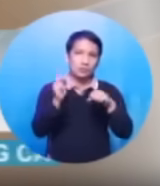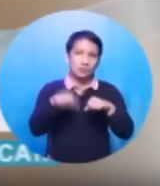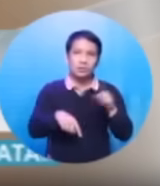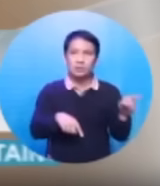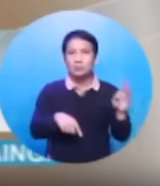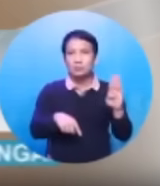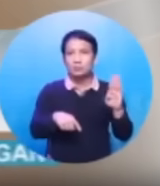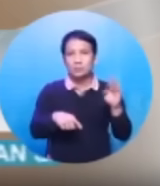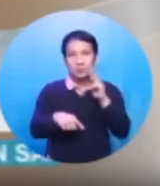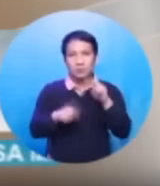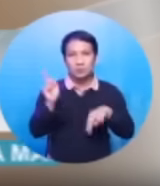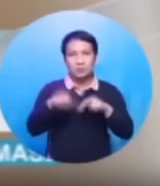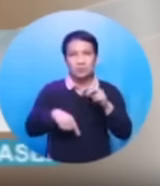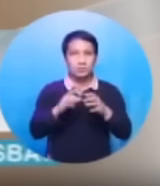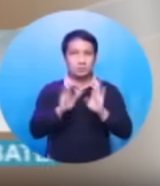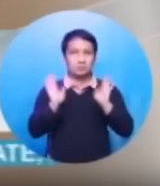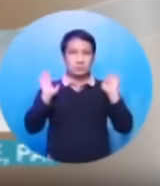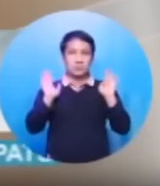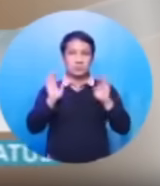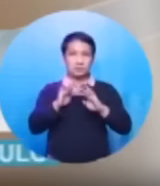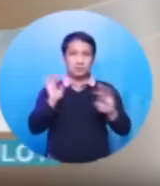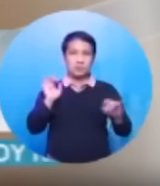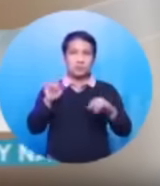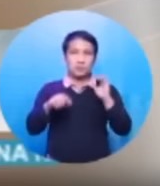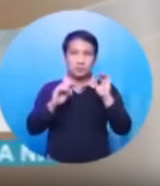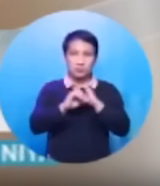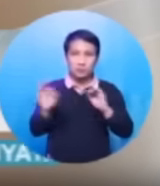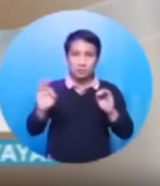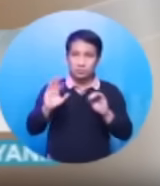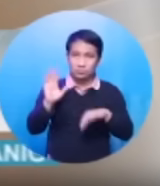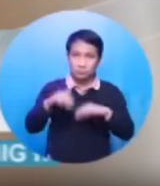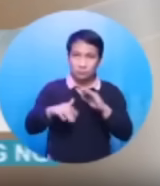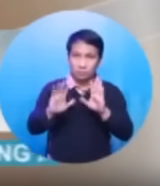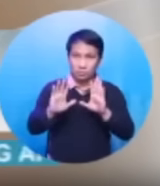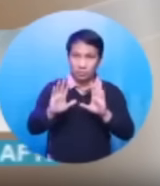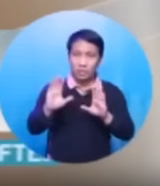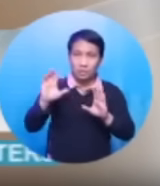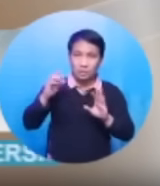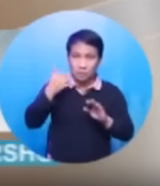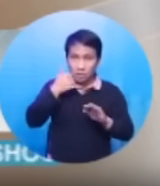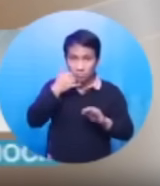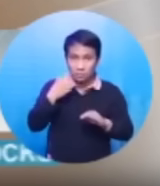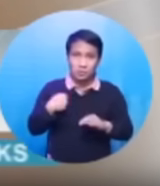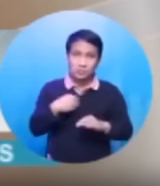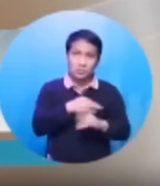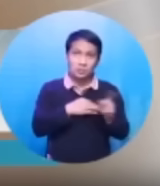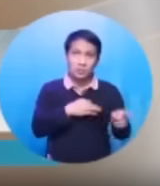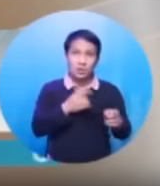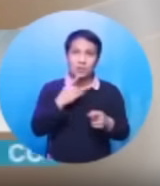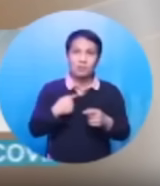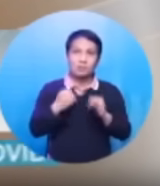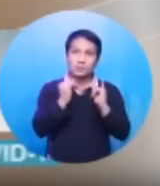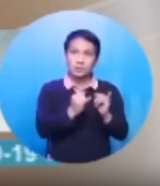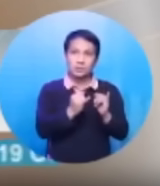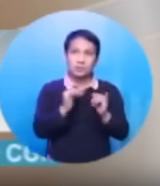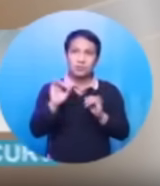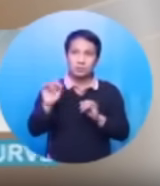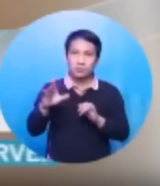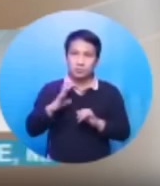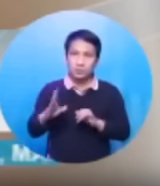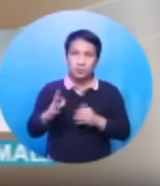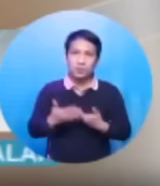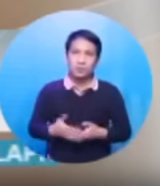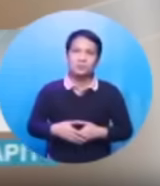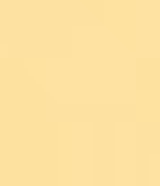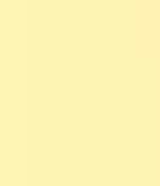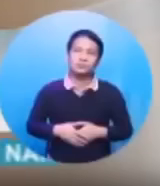ni Veronica. Hindi na kami makikialam. Okay, ma'am? Huwag niyo ibababa ang telepono. Kakausapin kayo ng mga staff para doon sa instructions, okay? Sandali